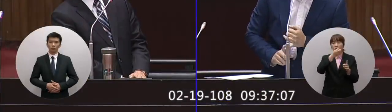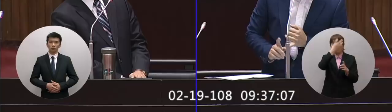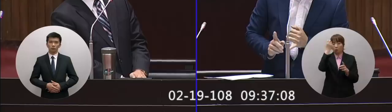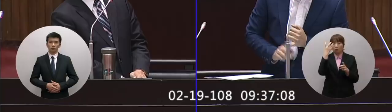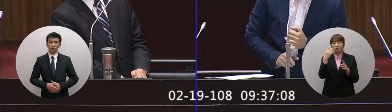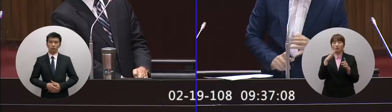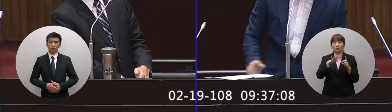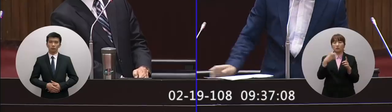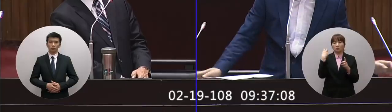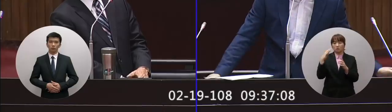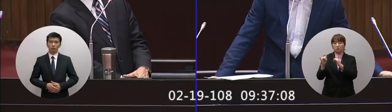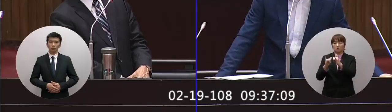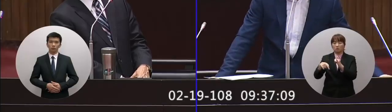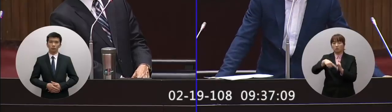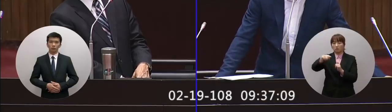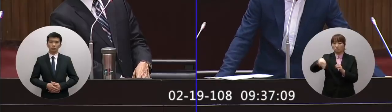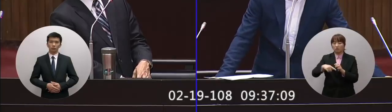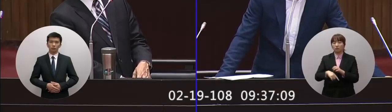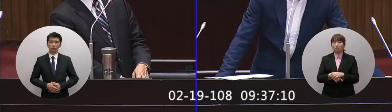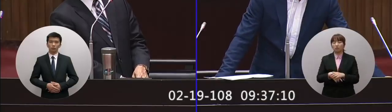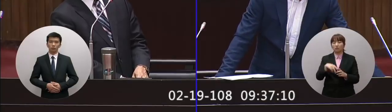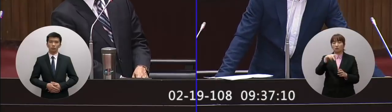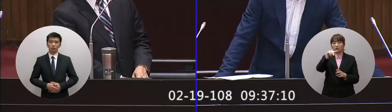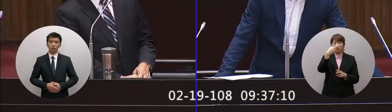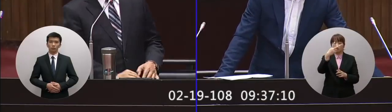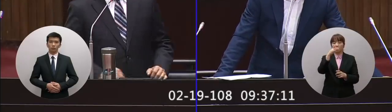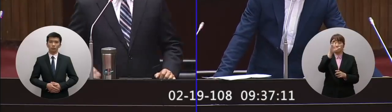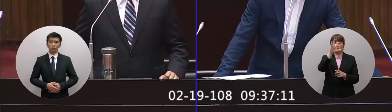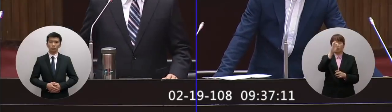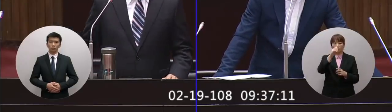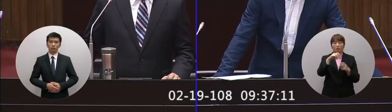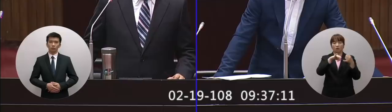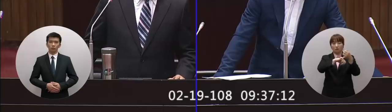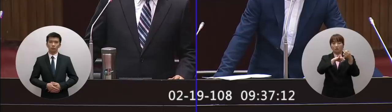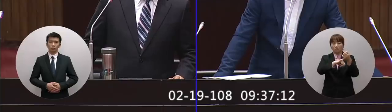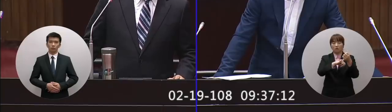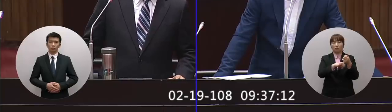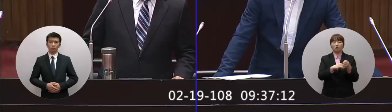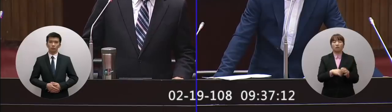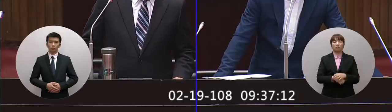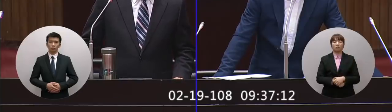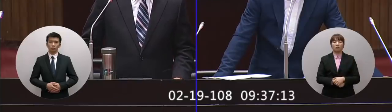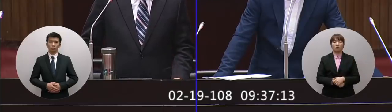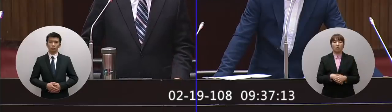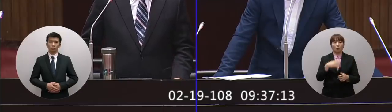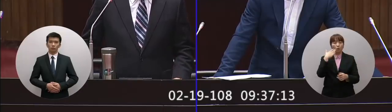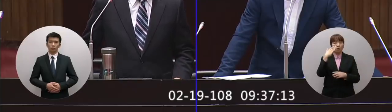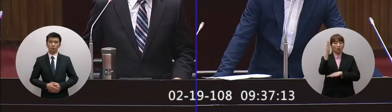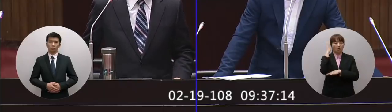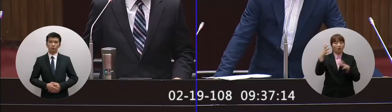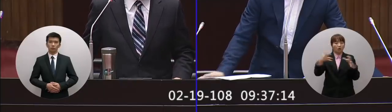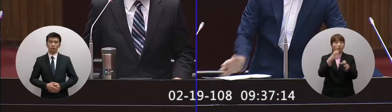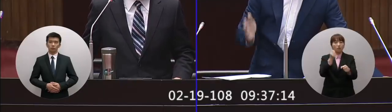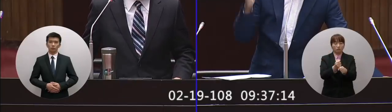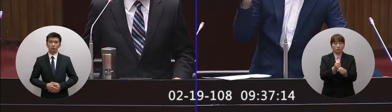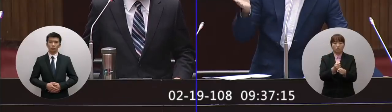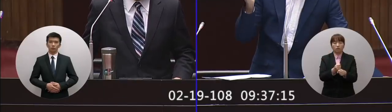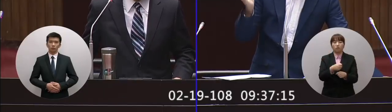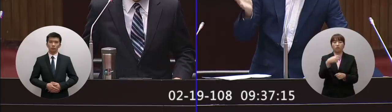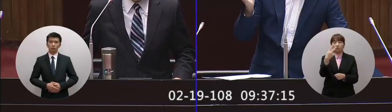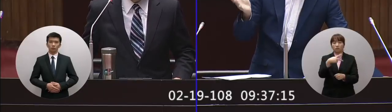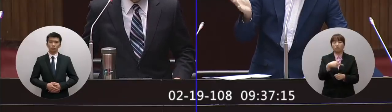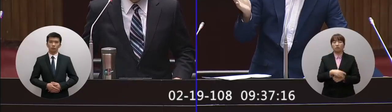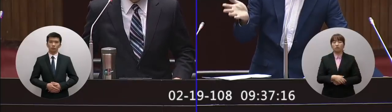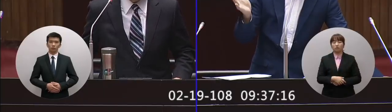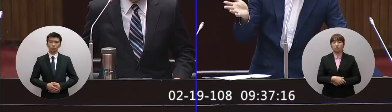轻人，我们现在民众280万的订阅，好，如果我们政府可以跟他们合作，或甚至政